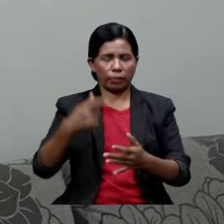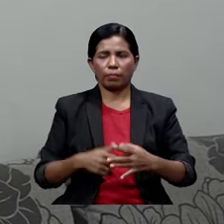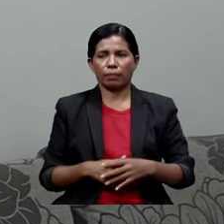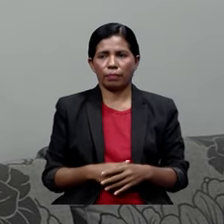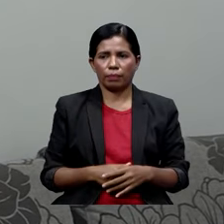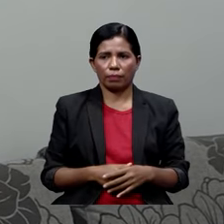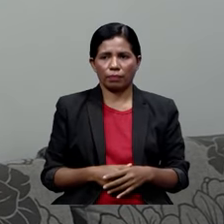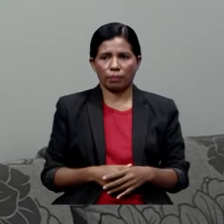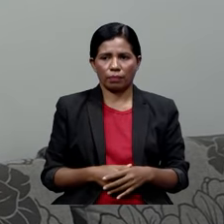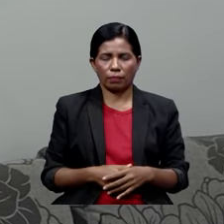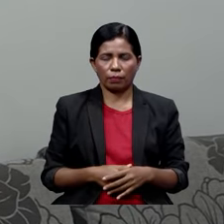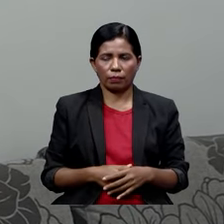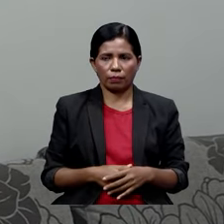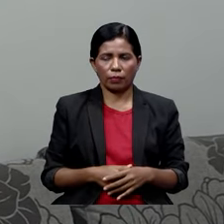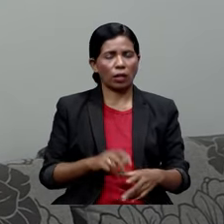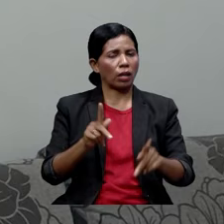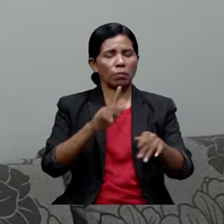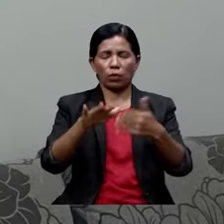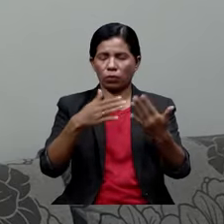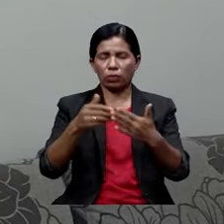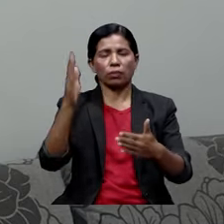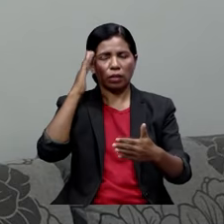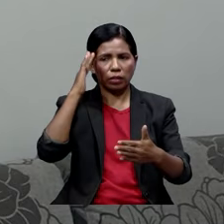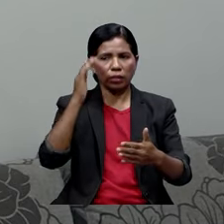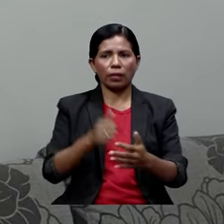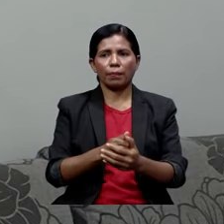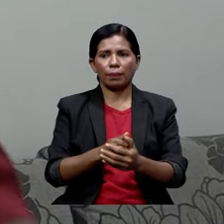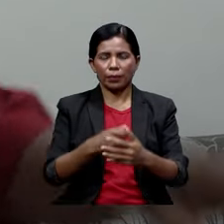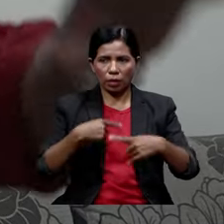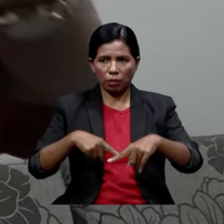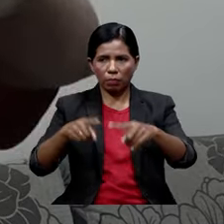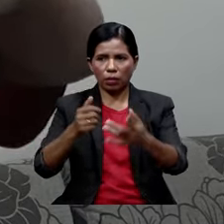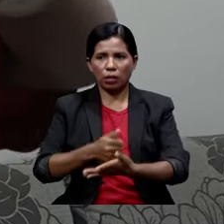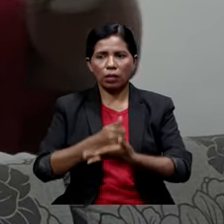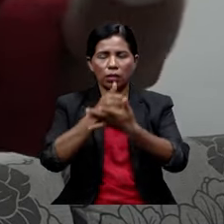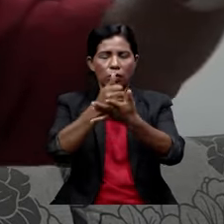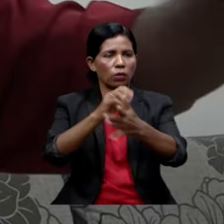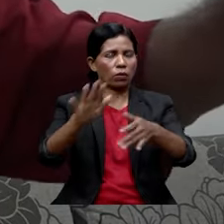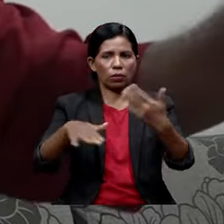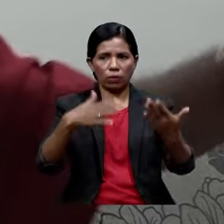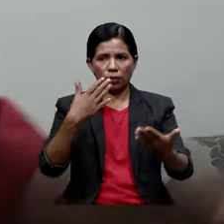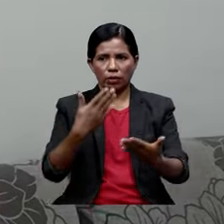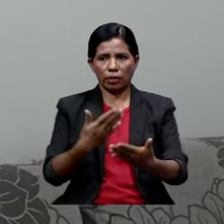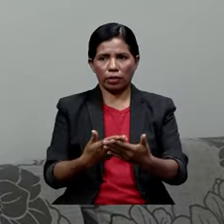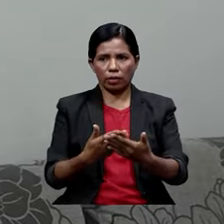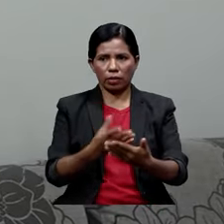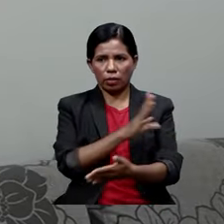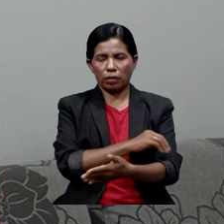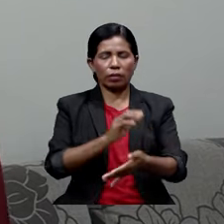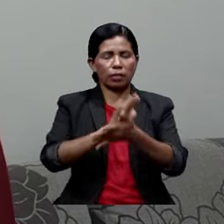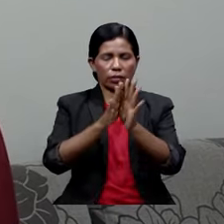damai seluruhuniaahang begitu dia pergi turunam seluruh dunia di dengan